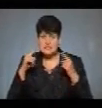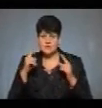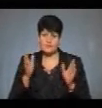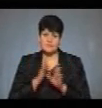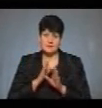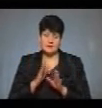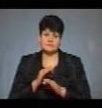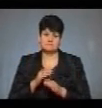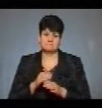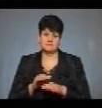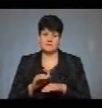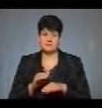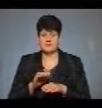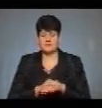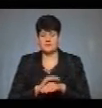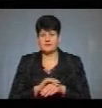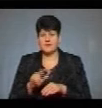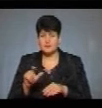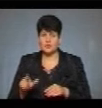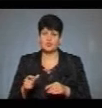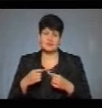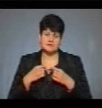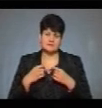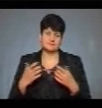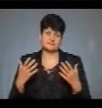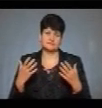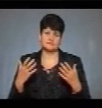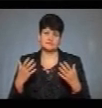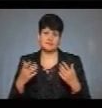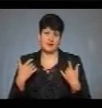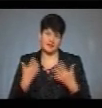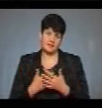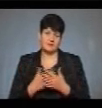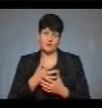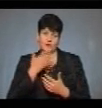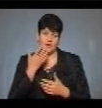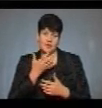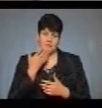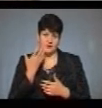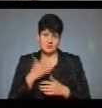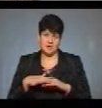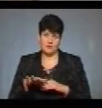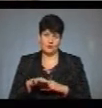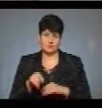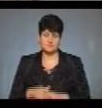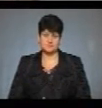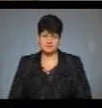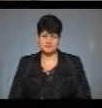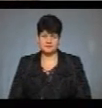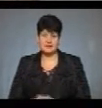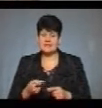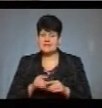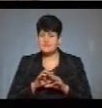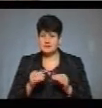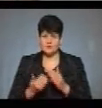люди, всі заряджені на позитив, на святкування. І, напевно, тепліше на площі, ніж будь-де в місті зараз. Це всі новини